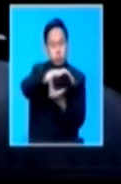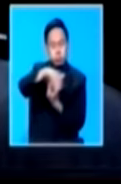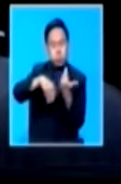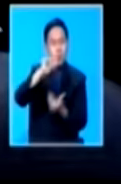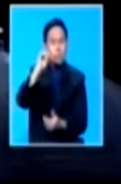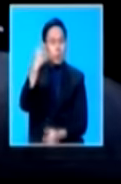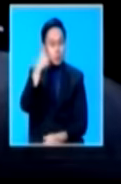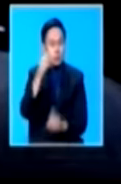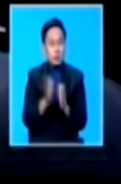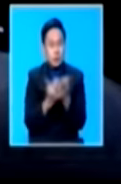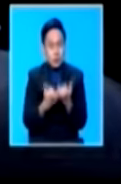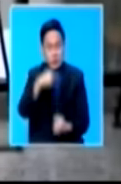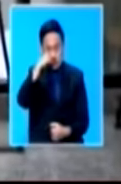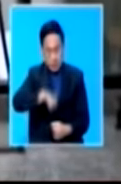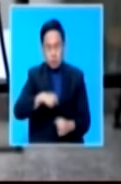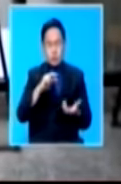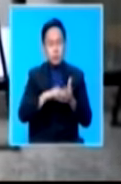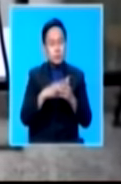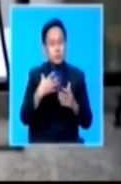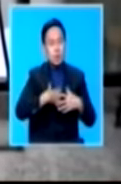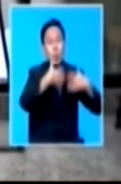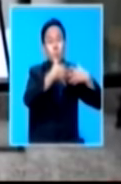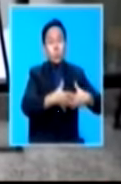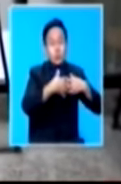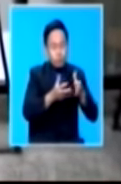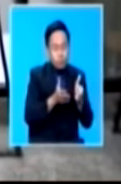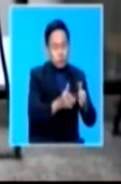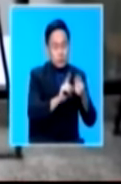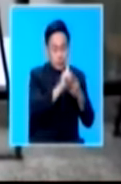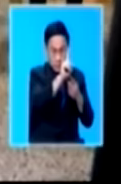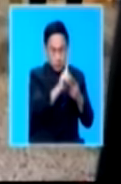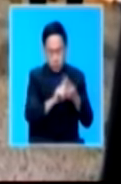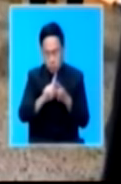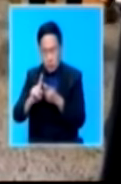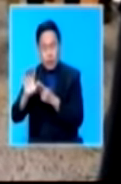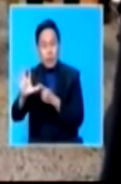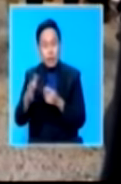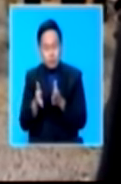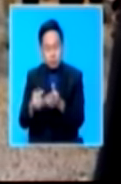อุตสาหกรรม1ใน5ที่เรากำลังส่งเสริมนะครับเพื่อจะเตรียมการสู่อนาคต